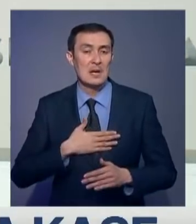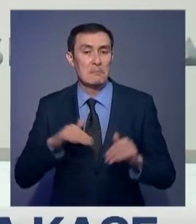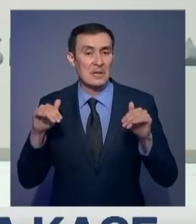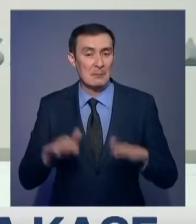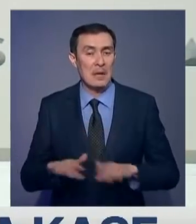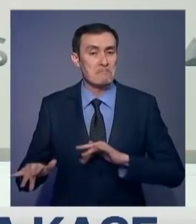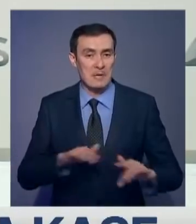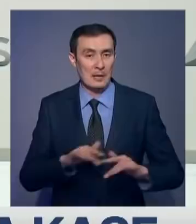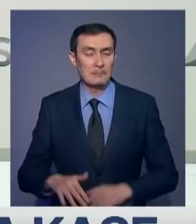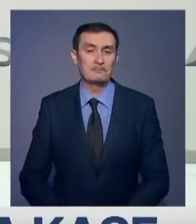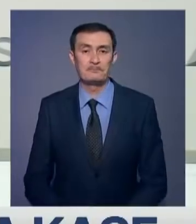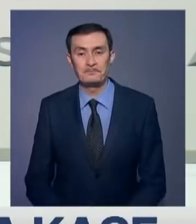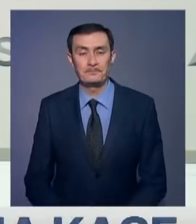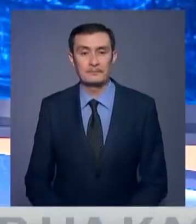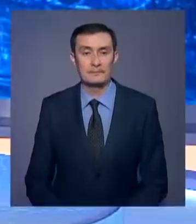определенные меры.